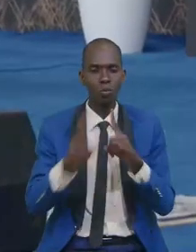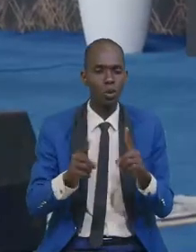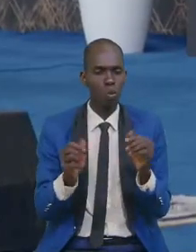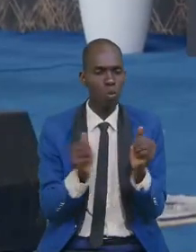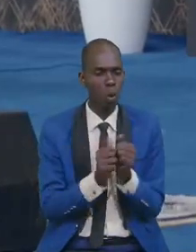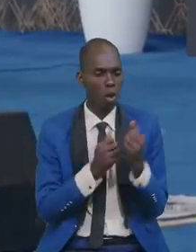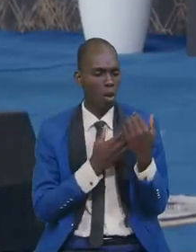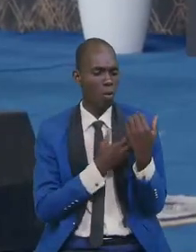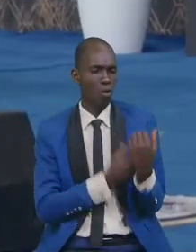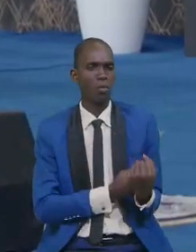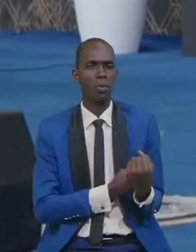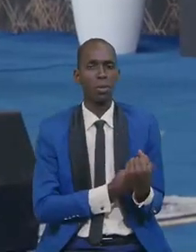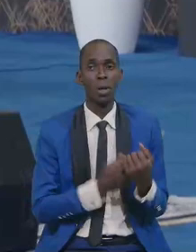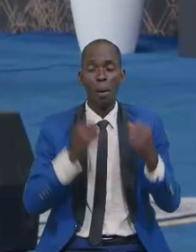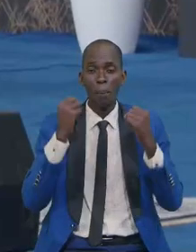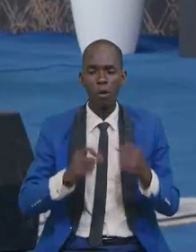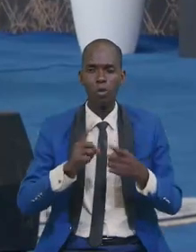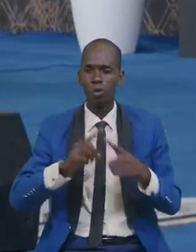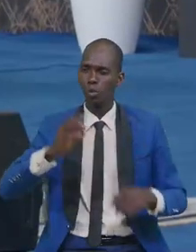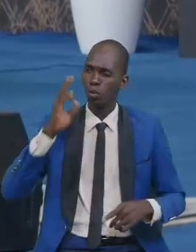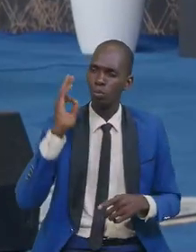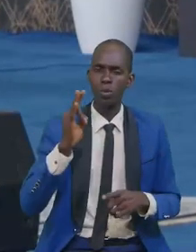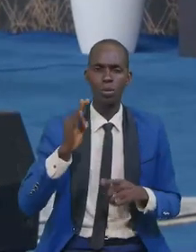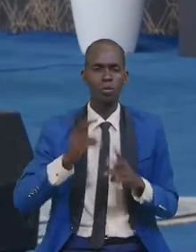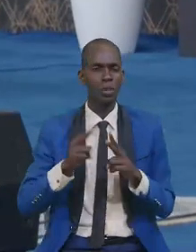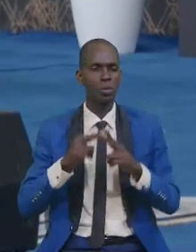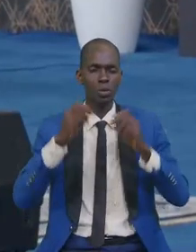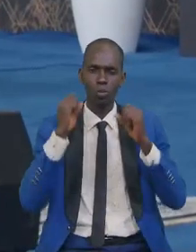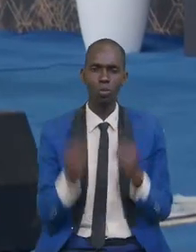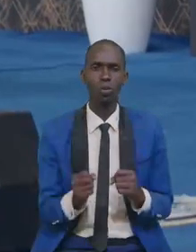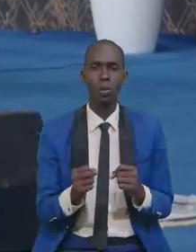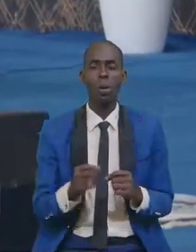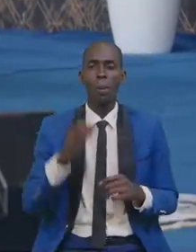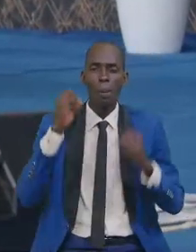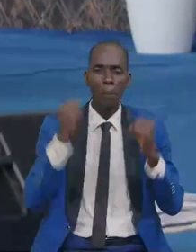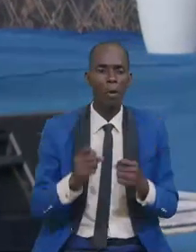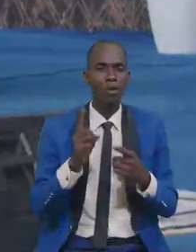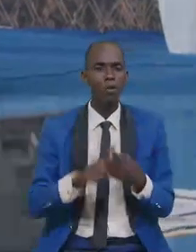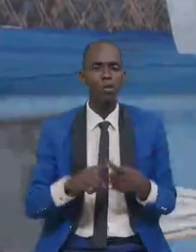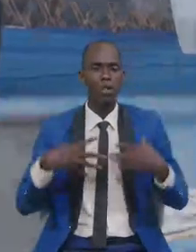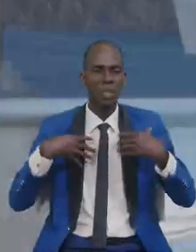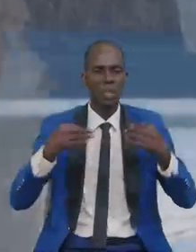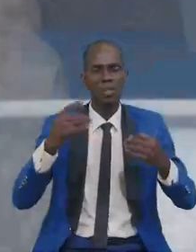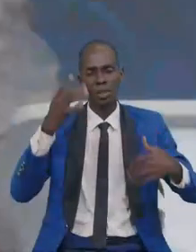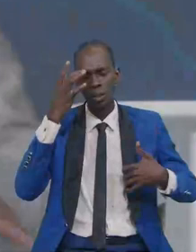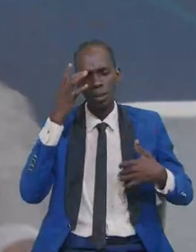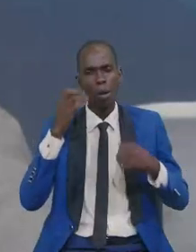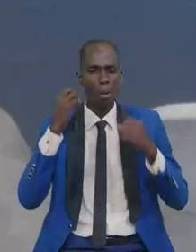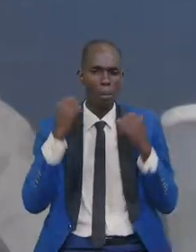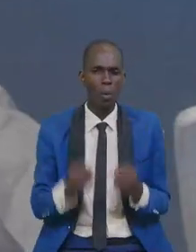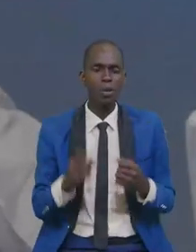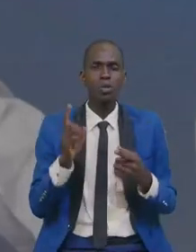avec confiance. La puissance pour prêcher efficacement. La puissance pour guérir les malades. La puissance